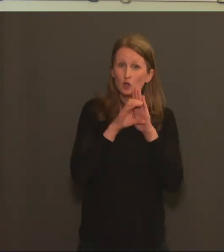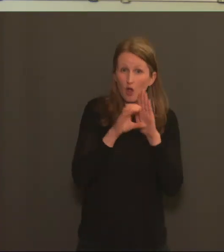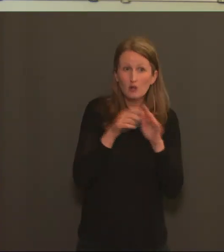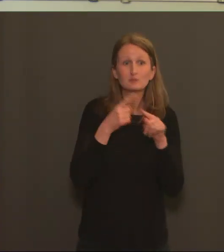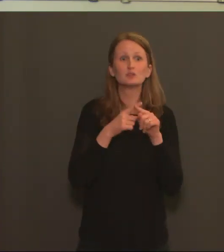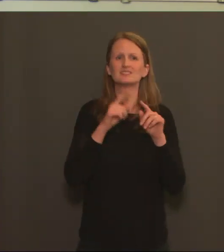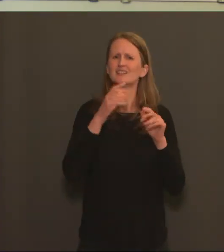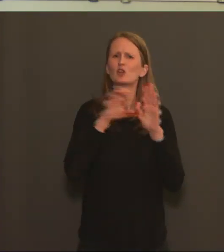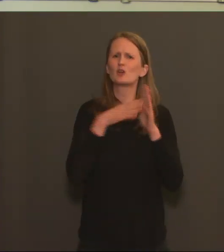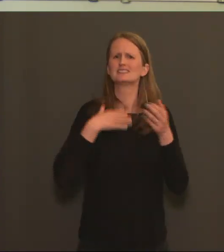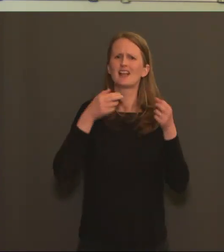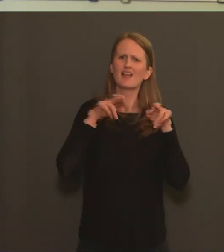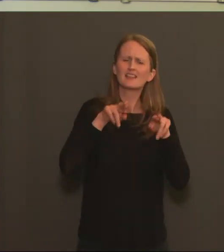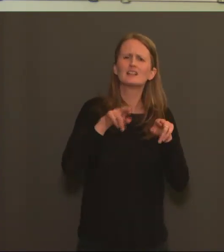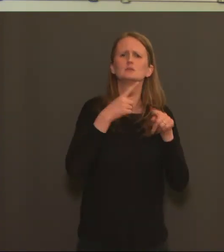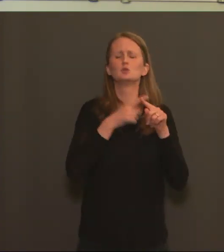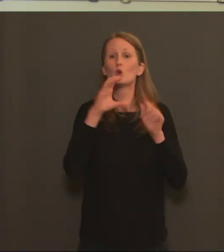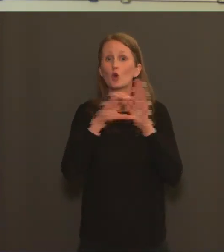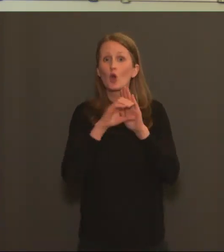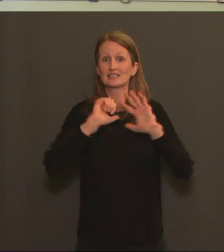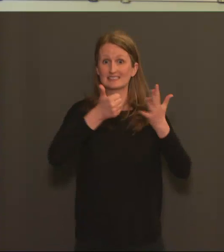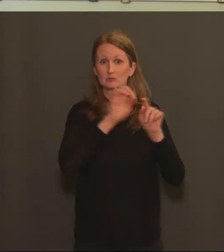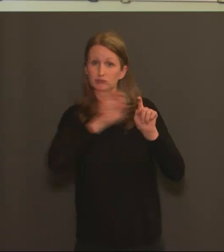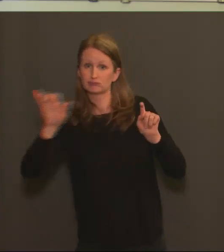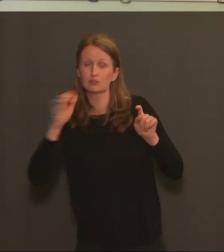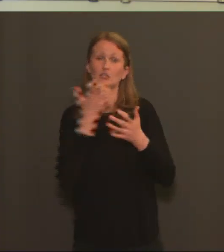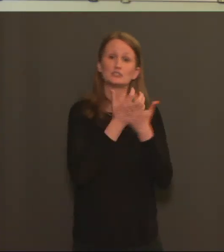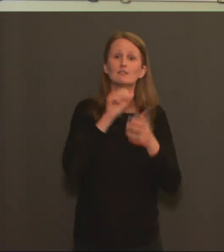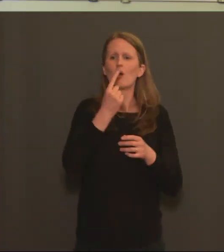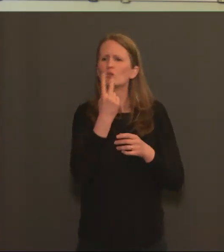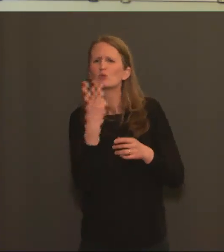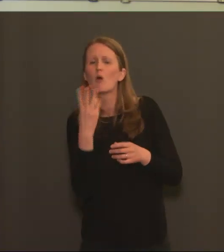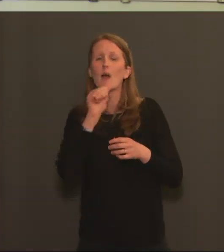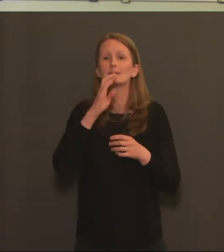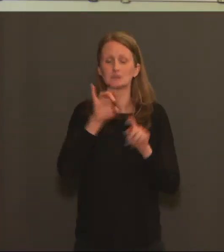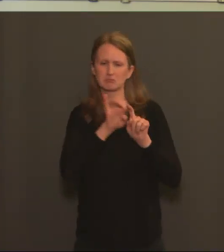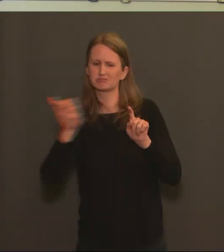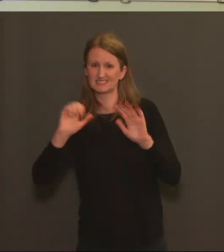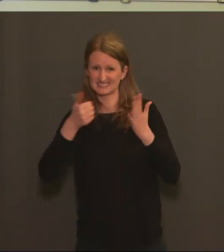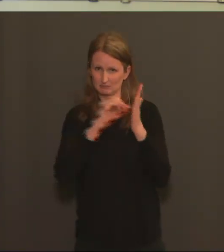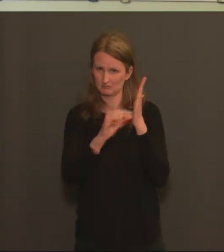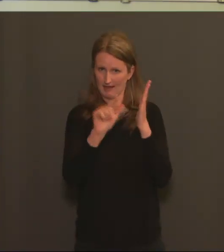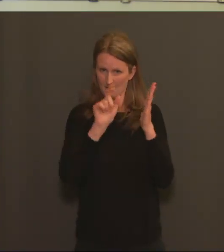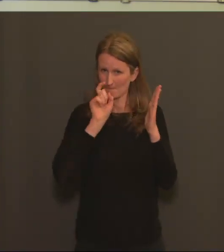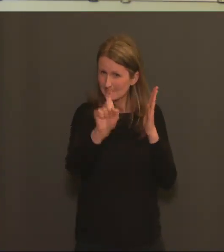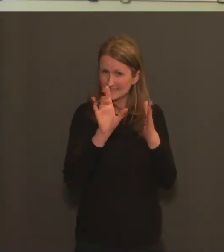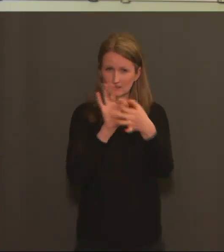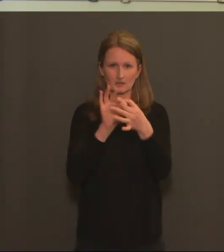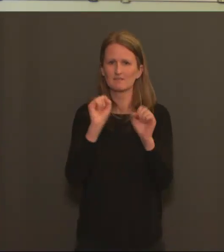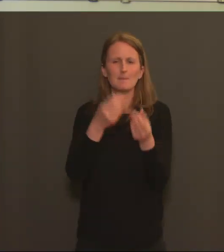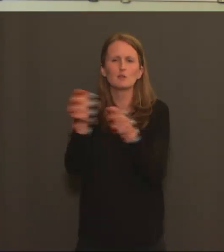Les 4 régions et communautés du pays ont veillé à joindre à ce courrier d'invitation toutes